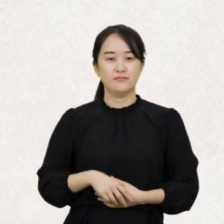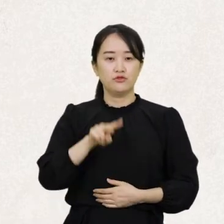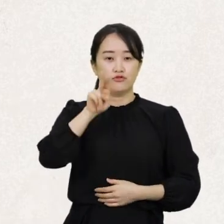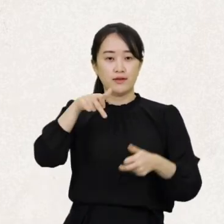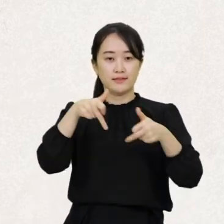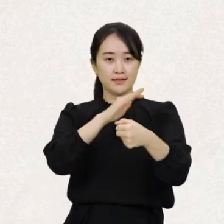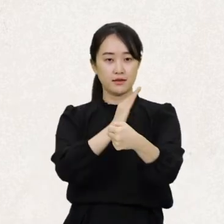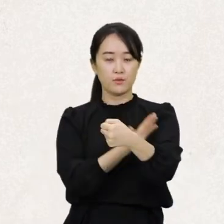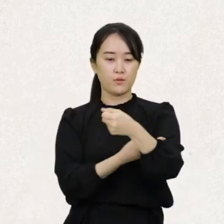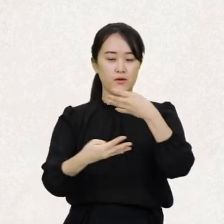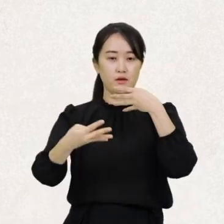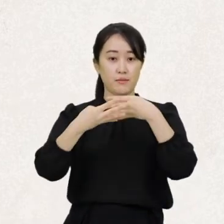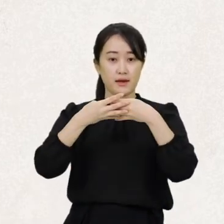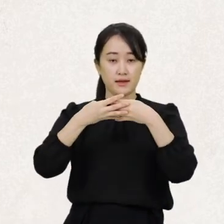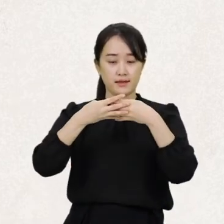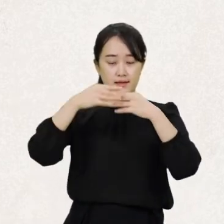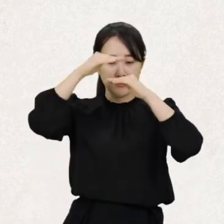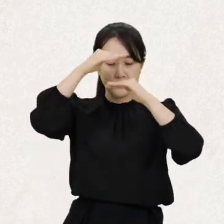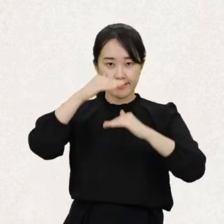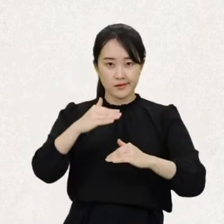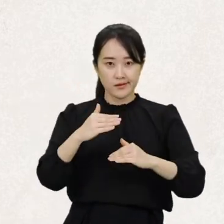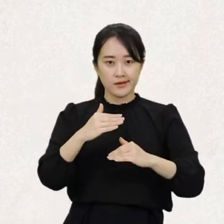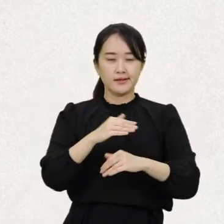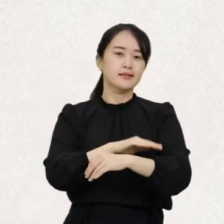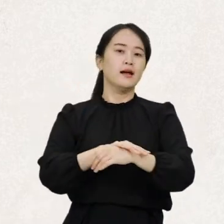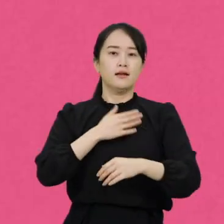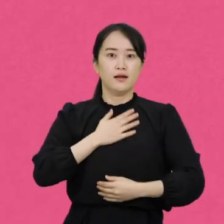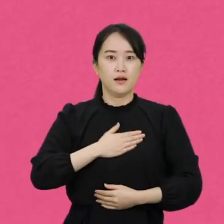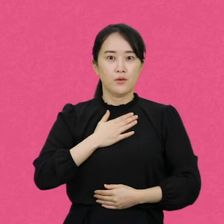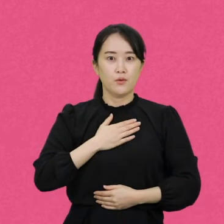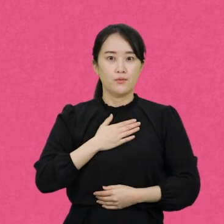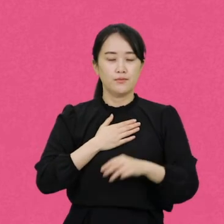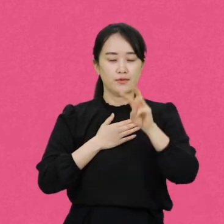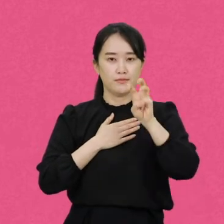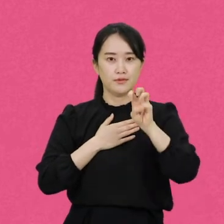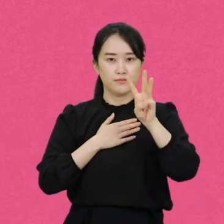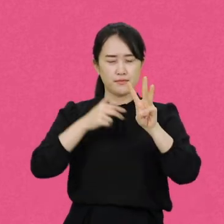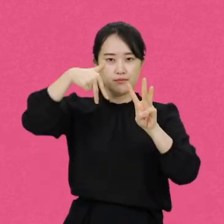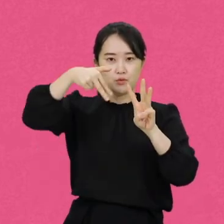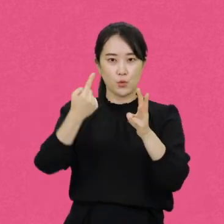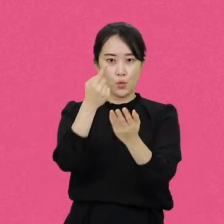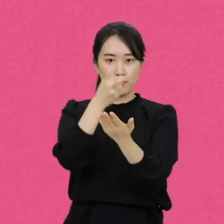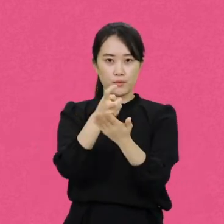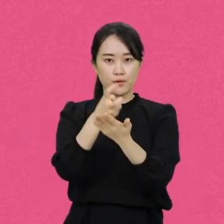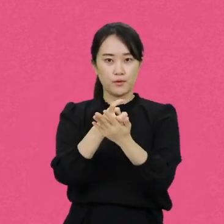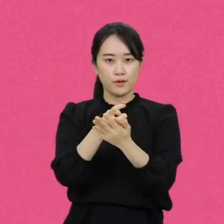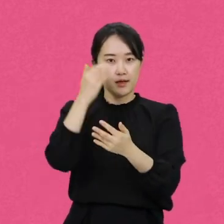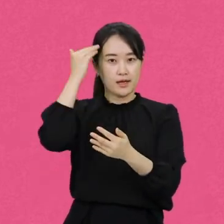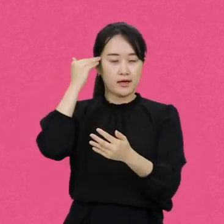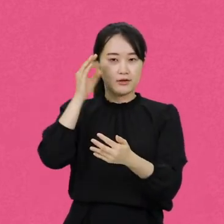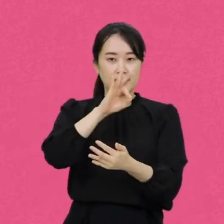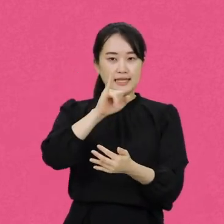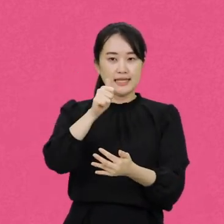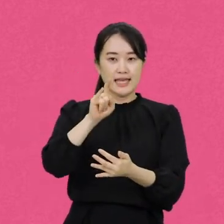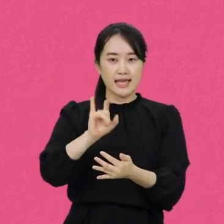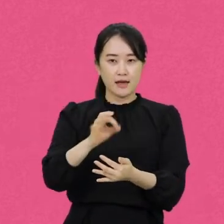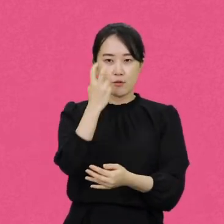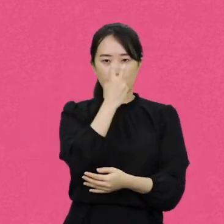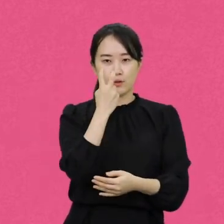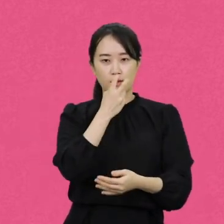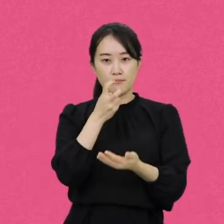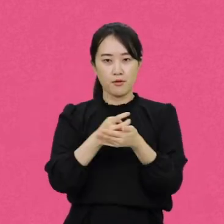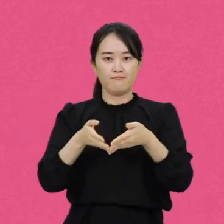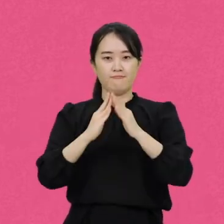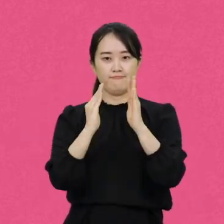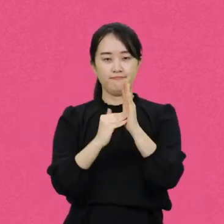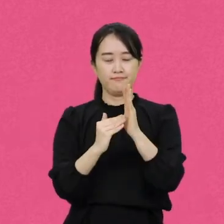유엔 장애인 권리 협약에서도 이런 점을 잘 알고 제33조 국내 이행과 모니터링 조항을